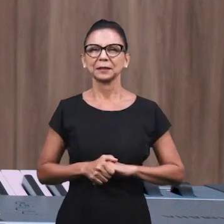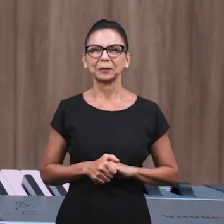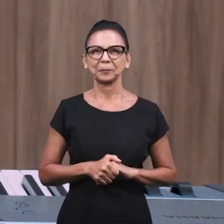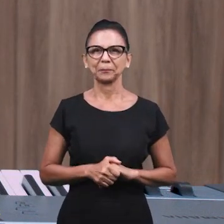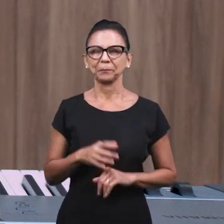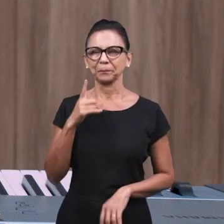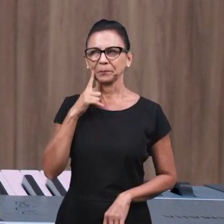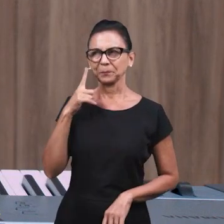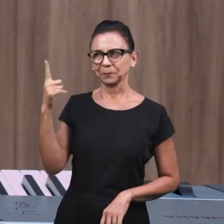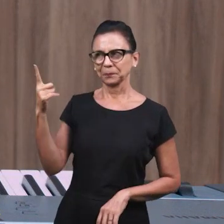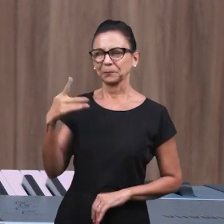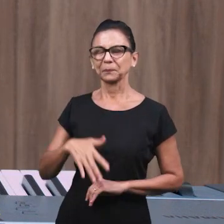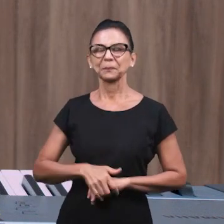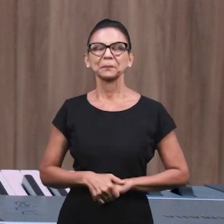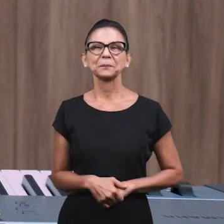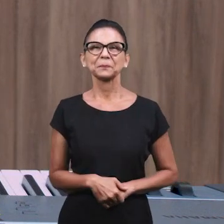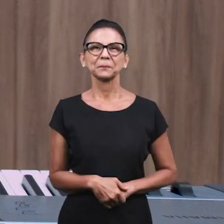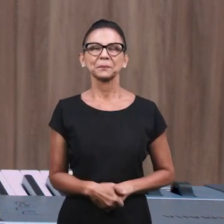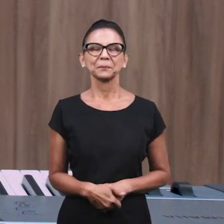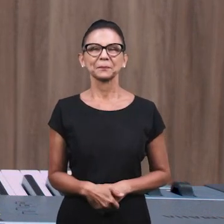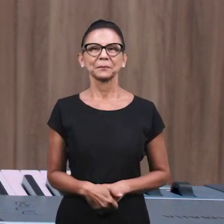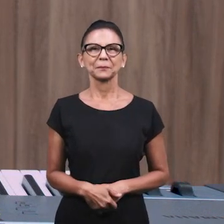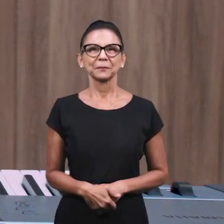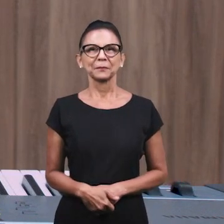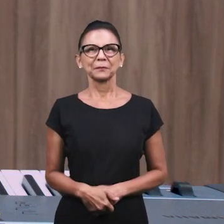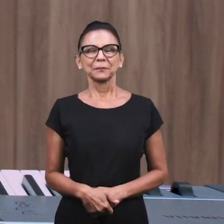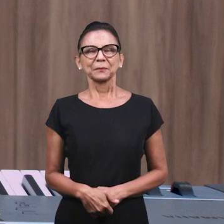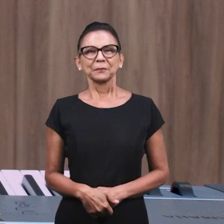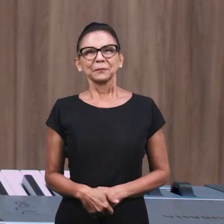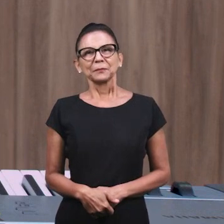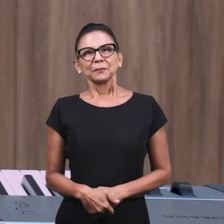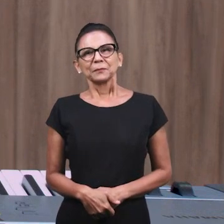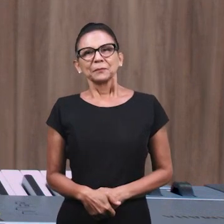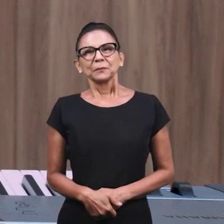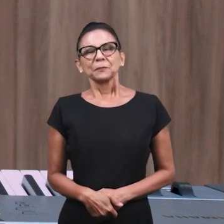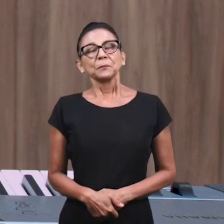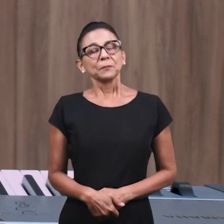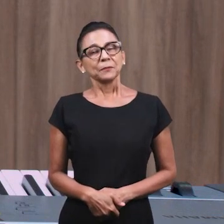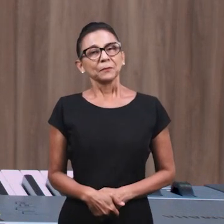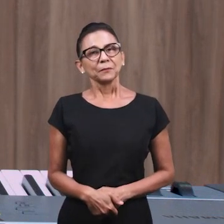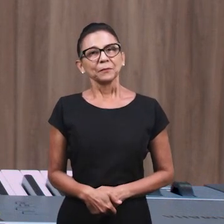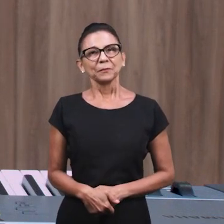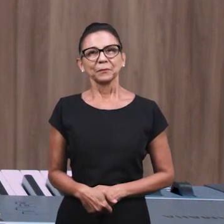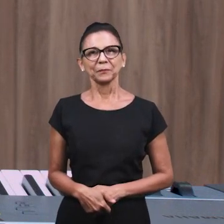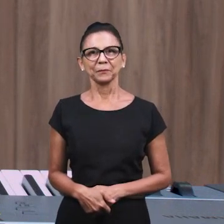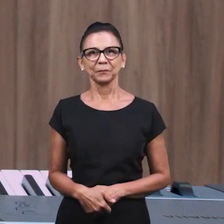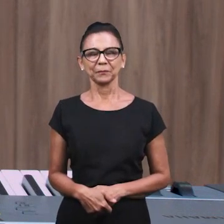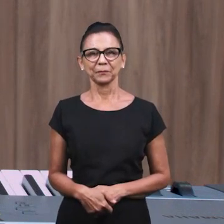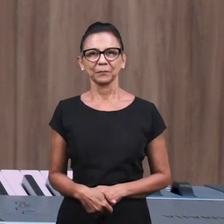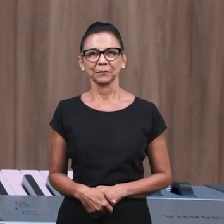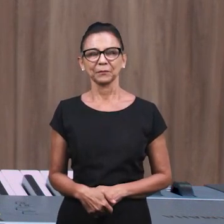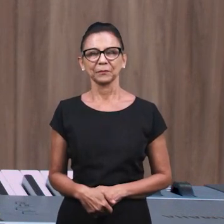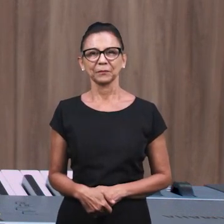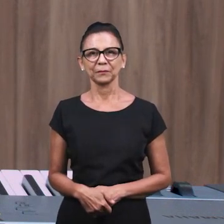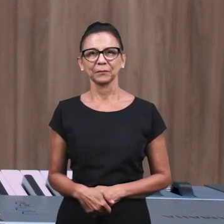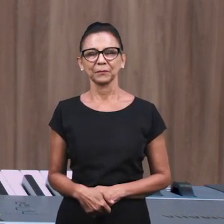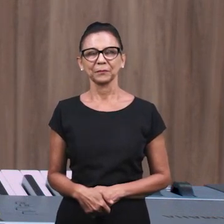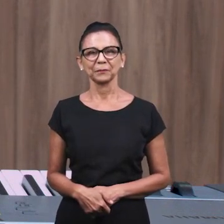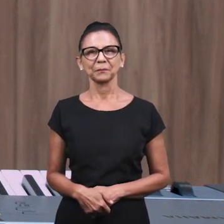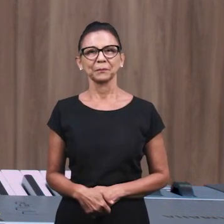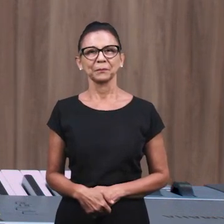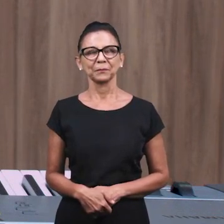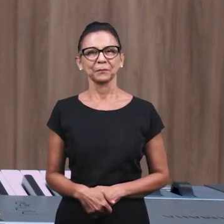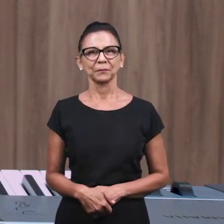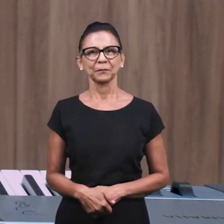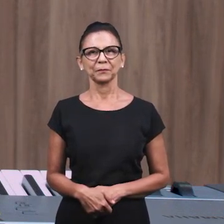main ici, de manière à ce que le doigt 1 soit au sol, doigt 2 au la, doigt 3 au si, doigt 4 au